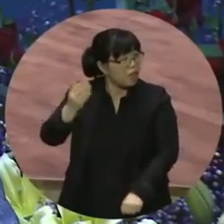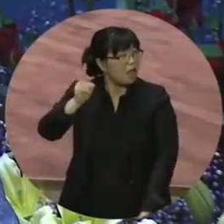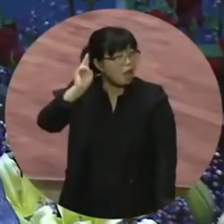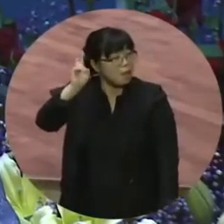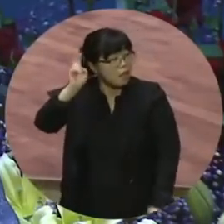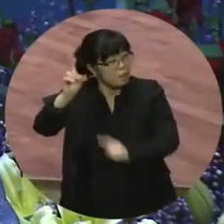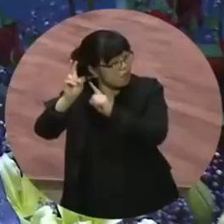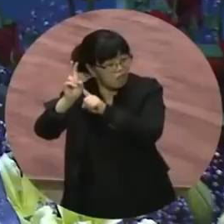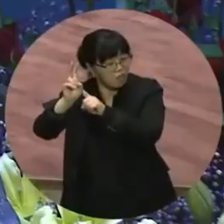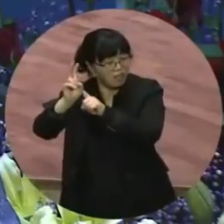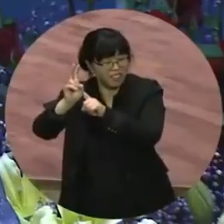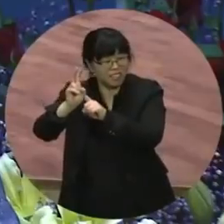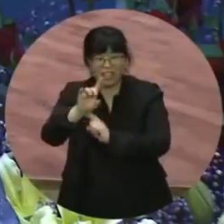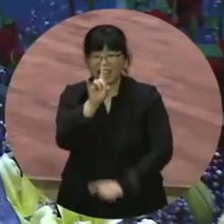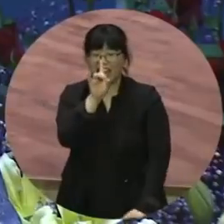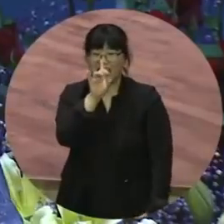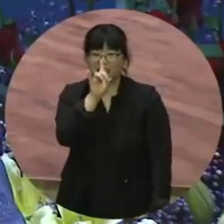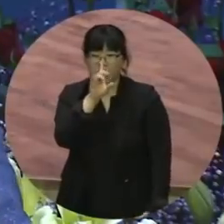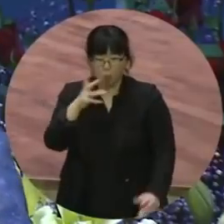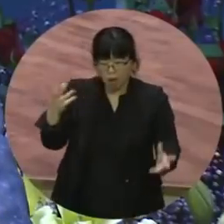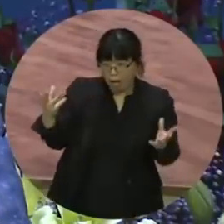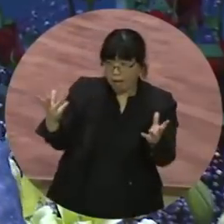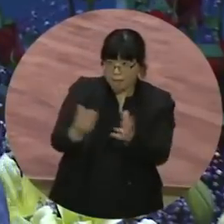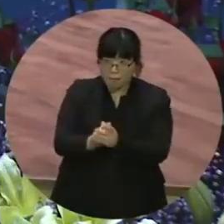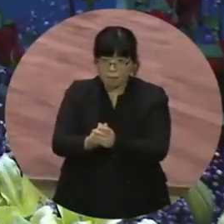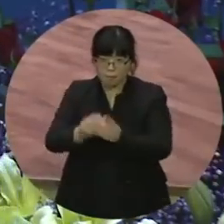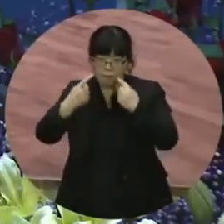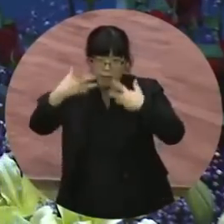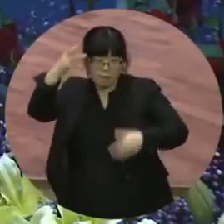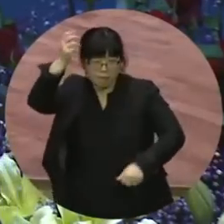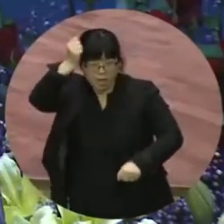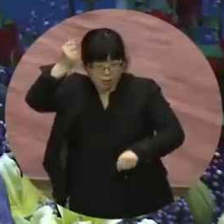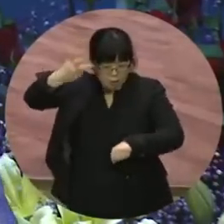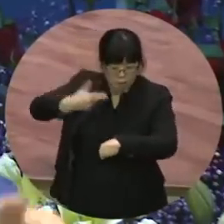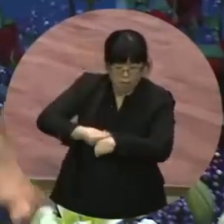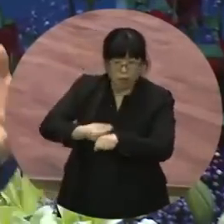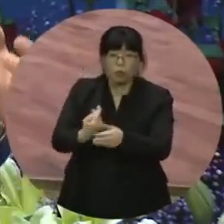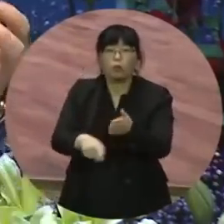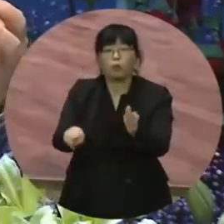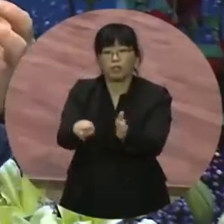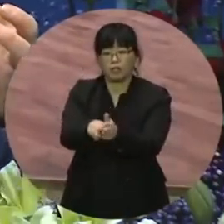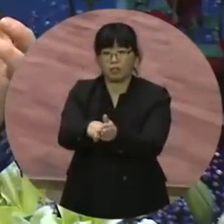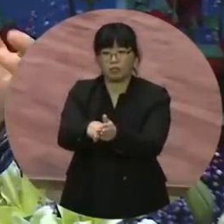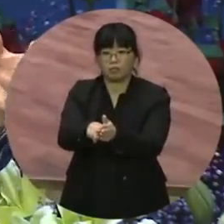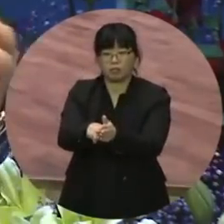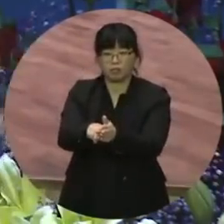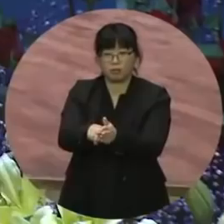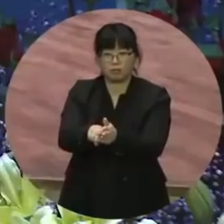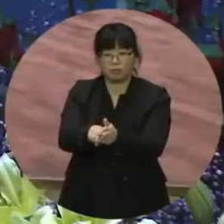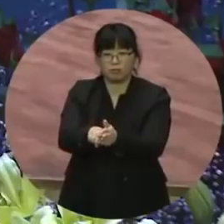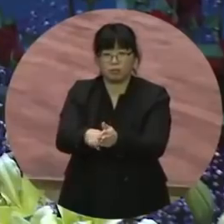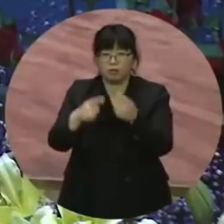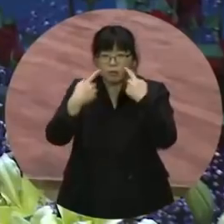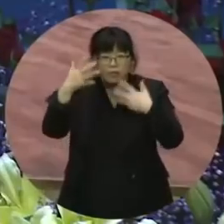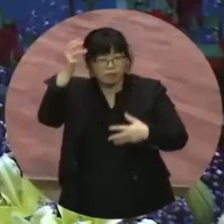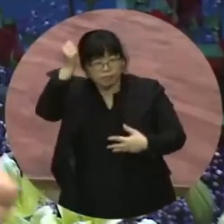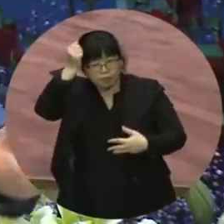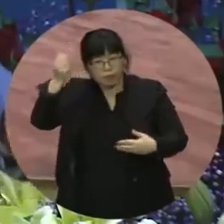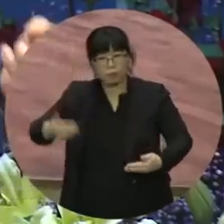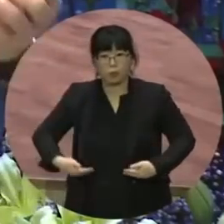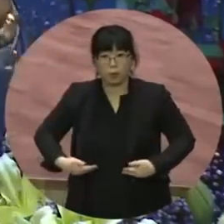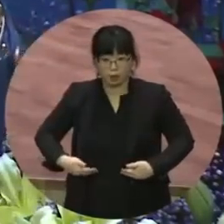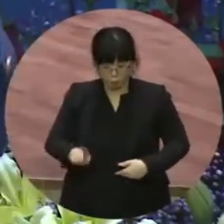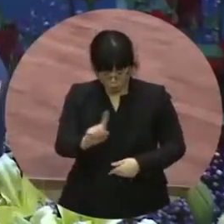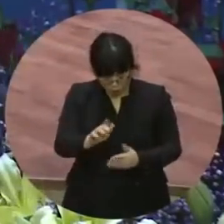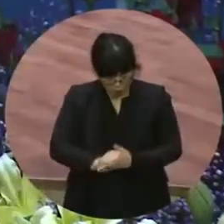완전히 이것이 각인 뿌리 체질이 그 되어져가지고 되면 어떻게 돼요? 뭐 살다 보면 얼마나 문제가 많이 와요. 이런